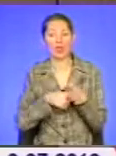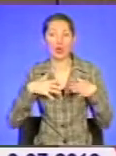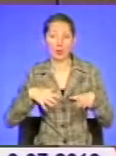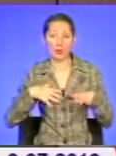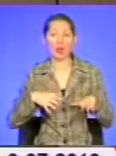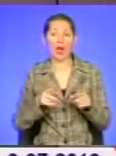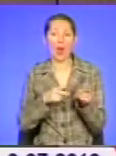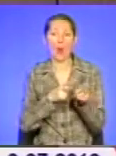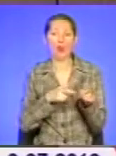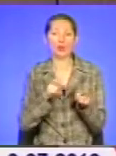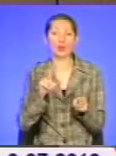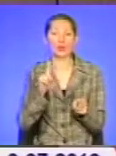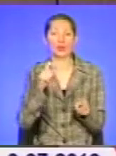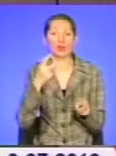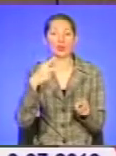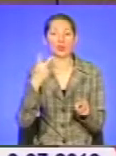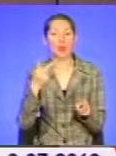поїздом 132-м